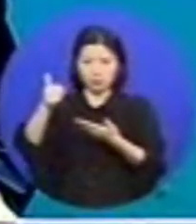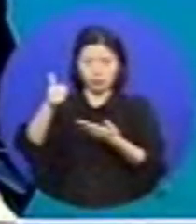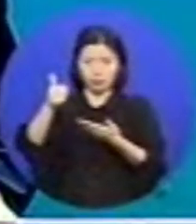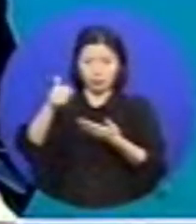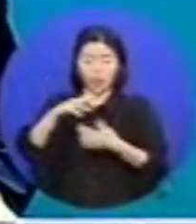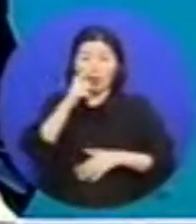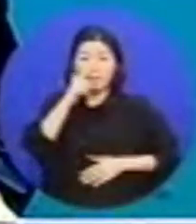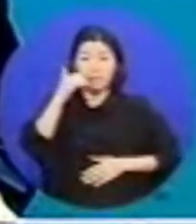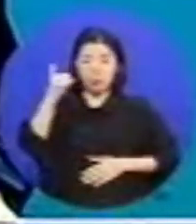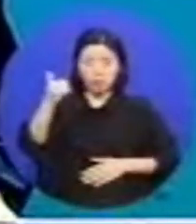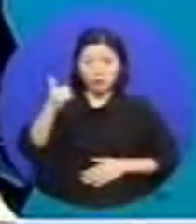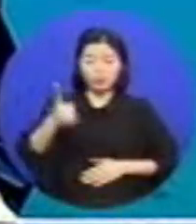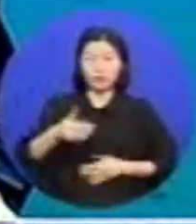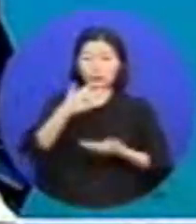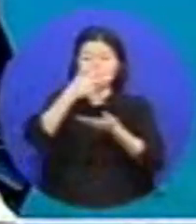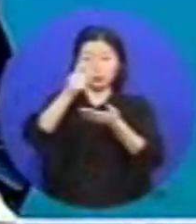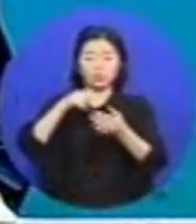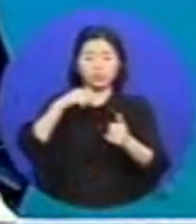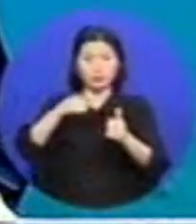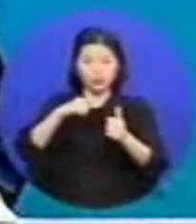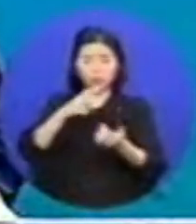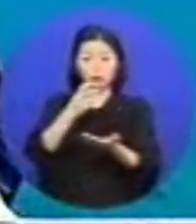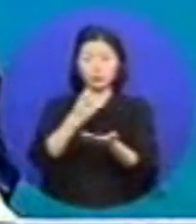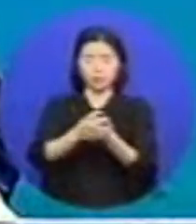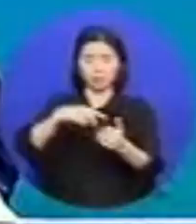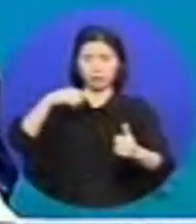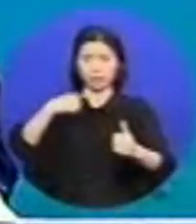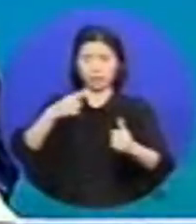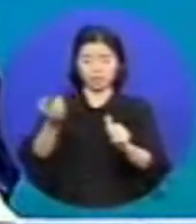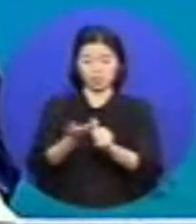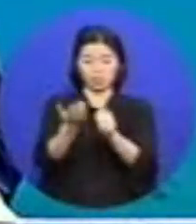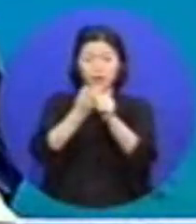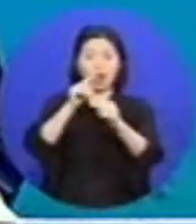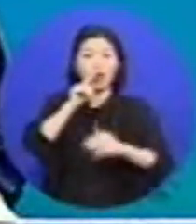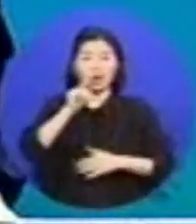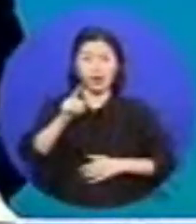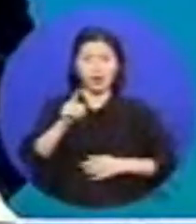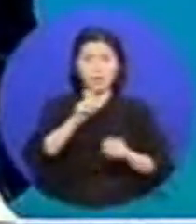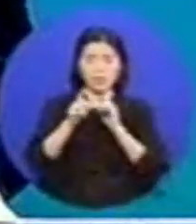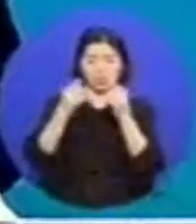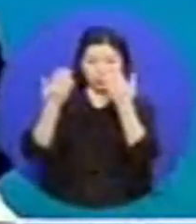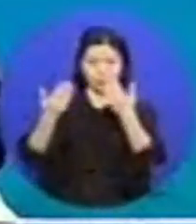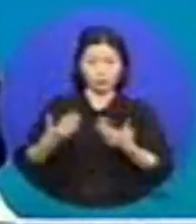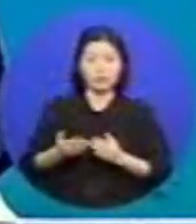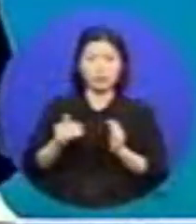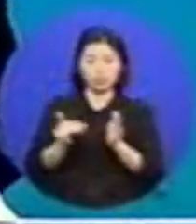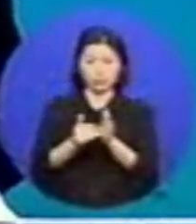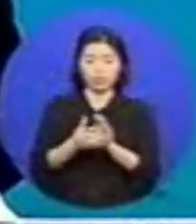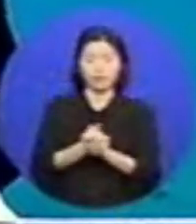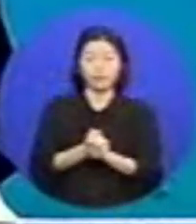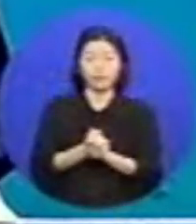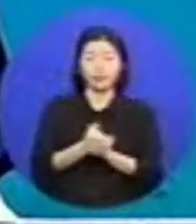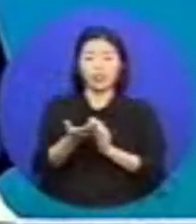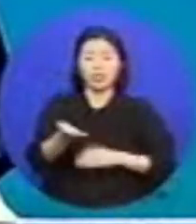교훈과 훈계로 자녀를 양육하라. 그렇게 말씀했습니다. 근데